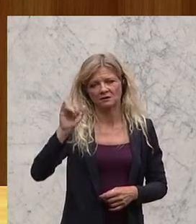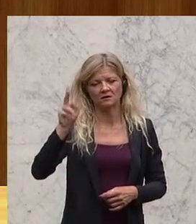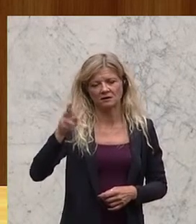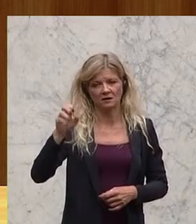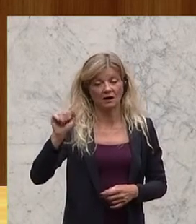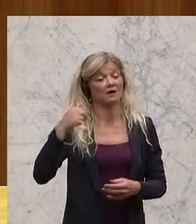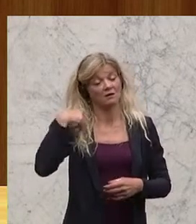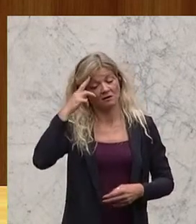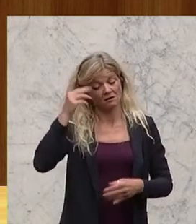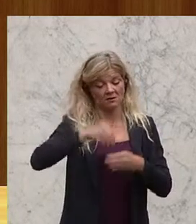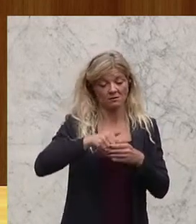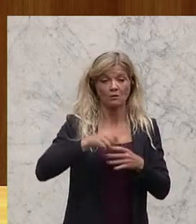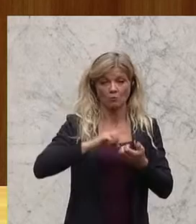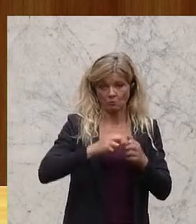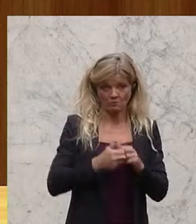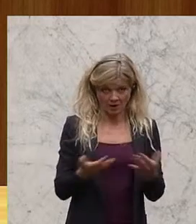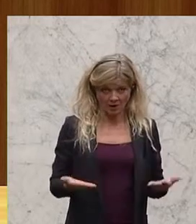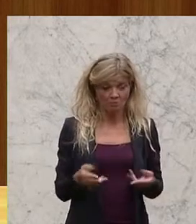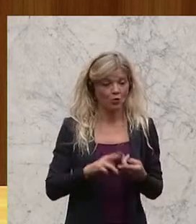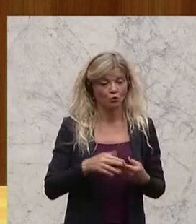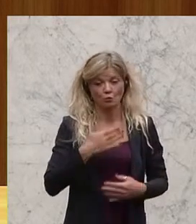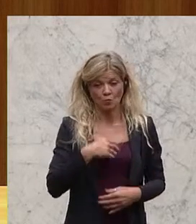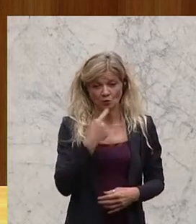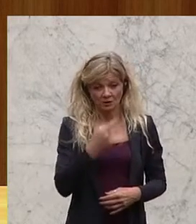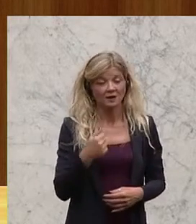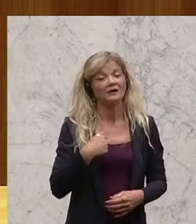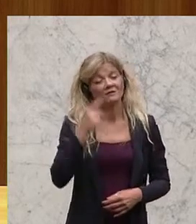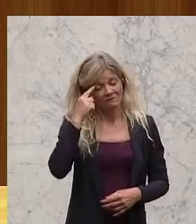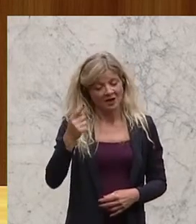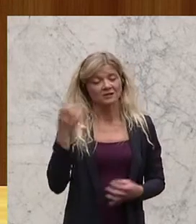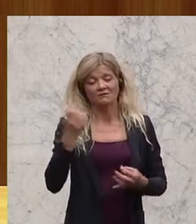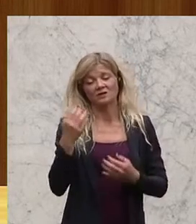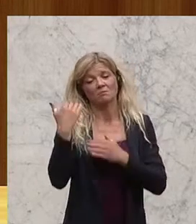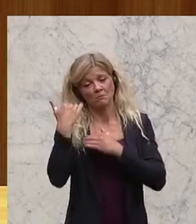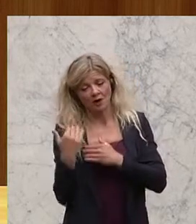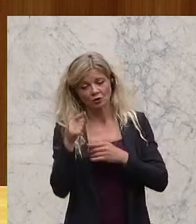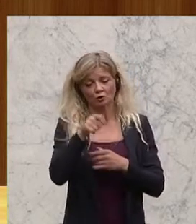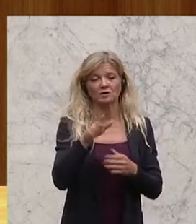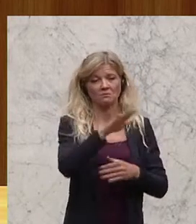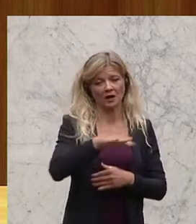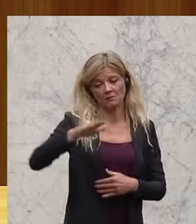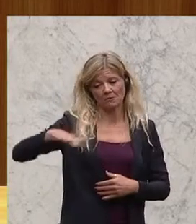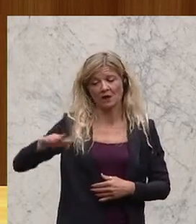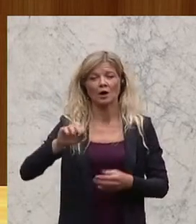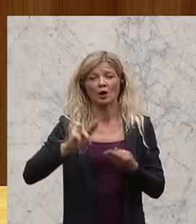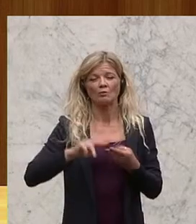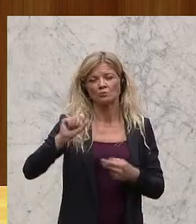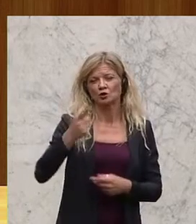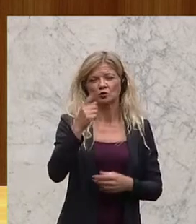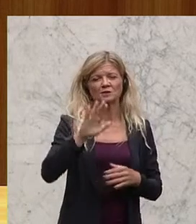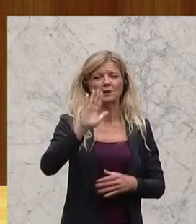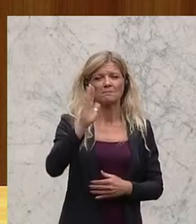meiner Seite und von unserer Seite aus wir wissen, welche Belastungen in diesen Bereichen, vor allem eben entlang der